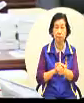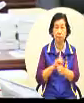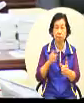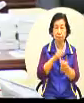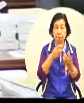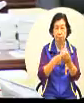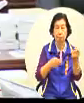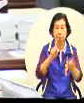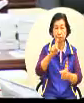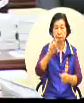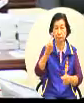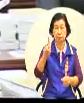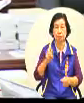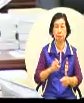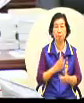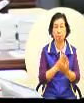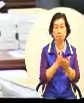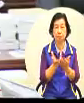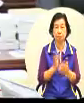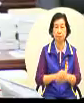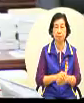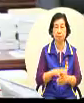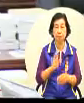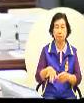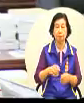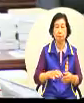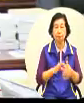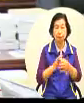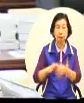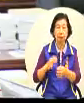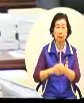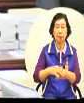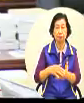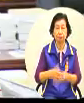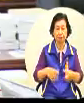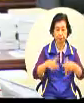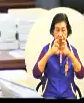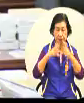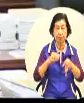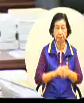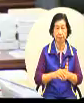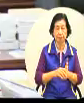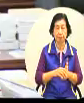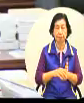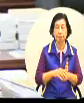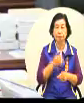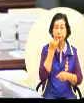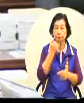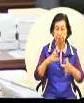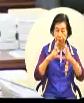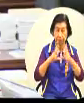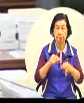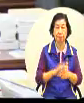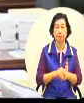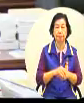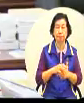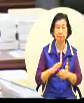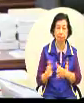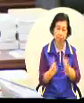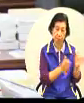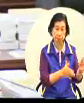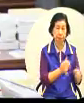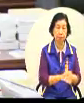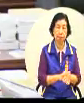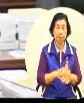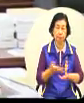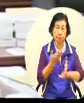11项。可以及时答复的就可以向本席答复，那么其他的要放